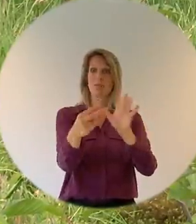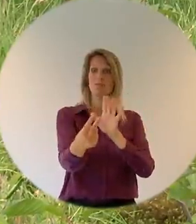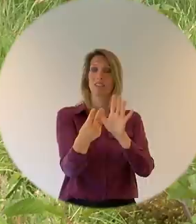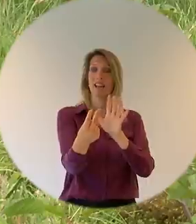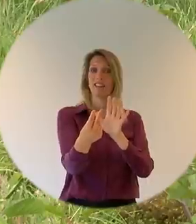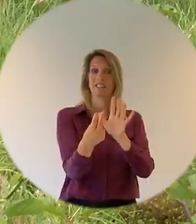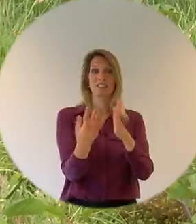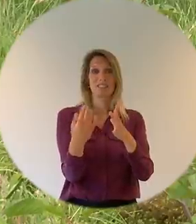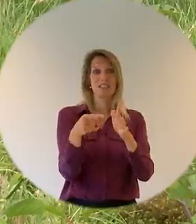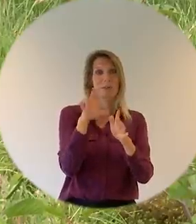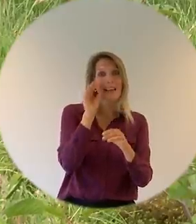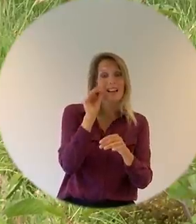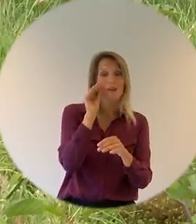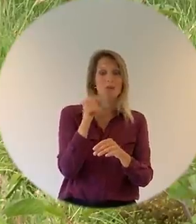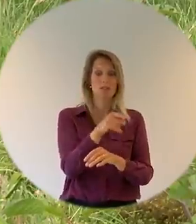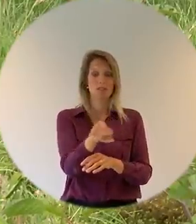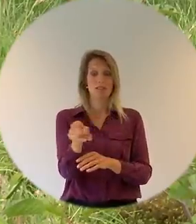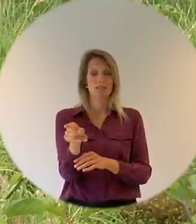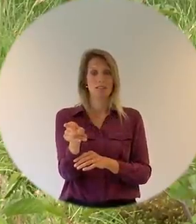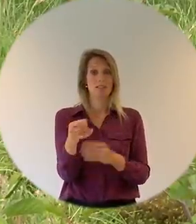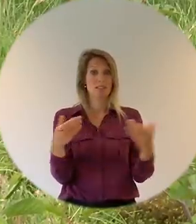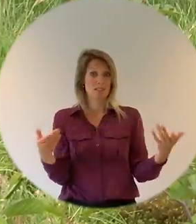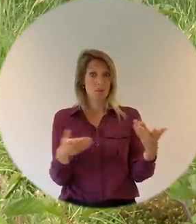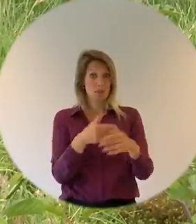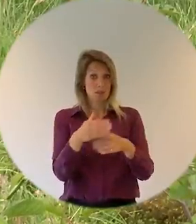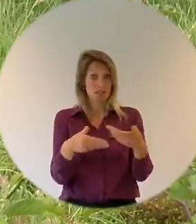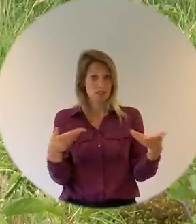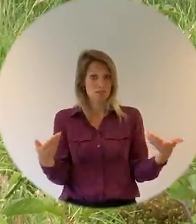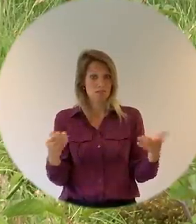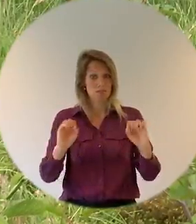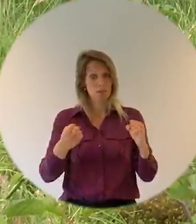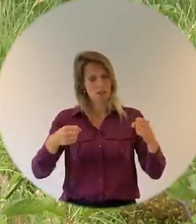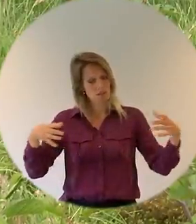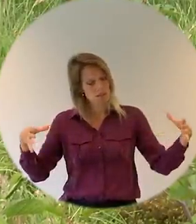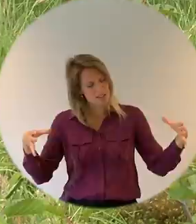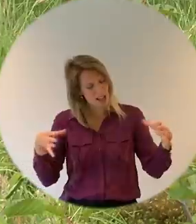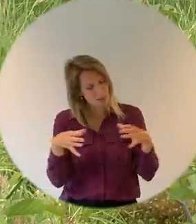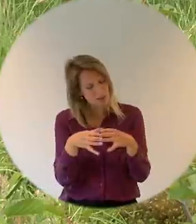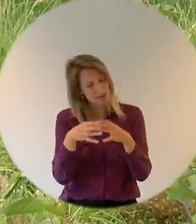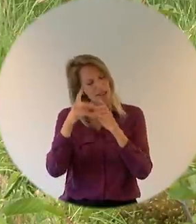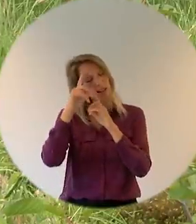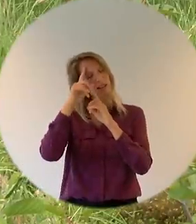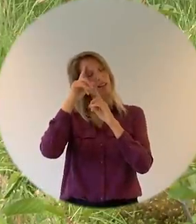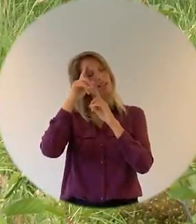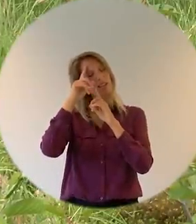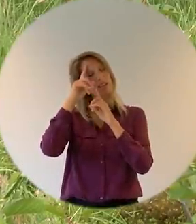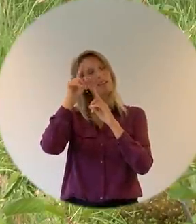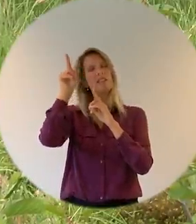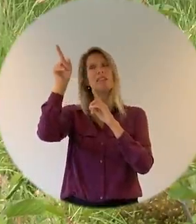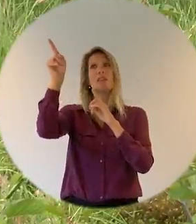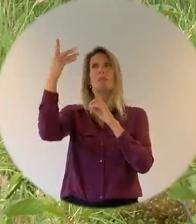en meeluisteren, zo kunnen wij samen in onze gedachten bij u de